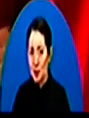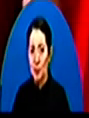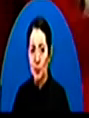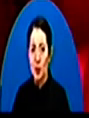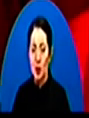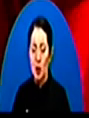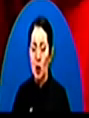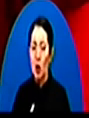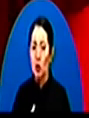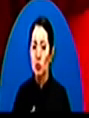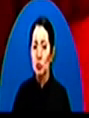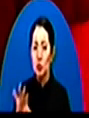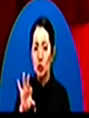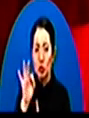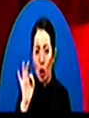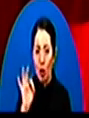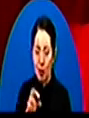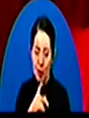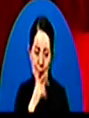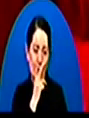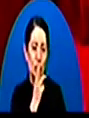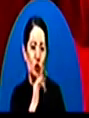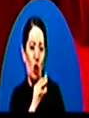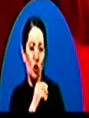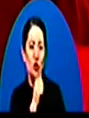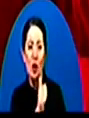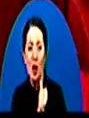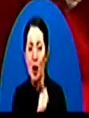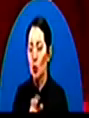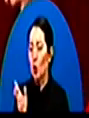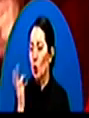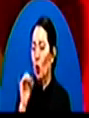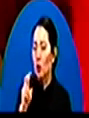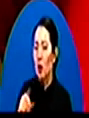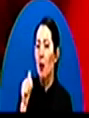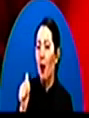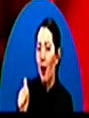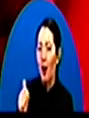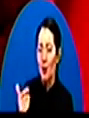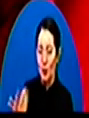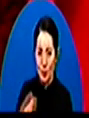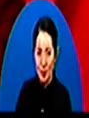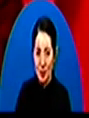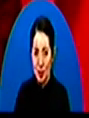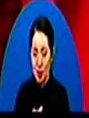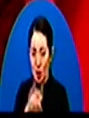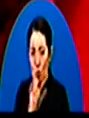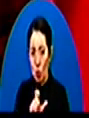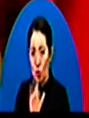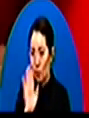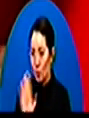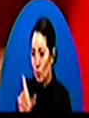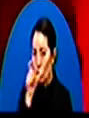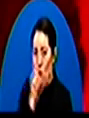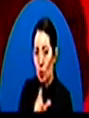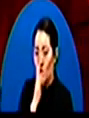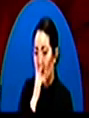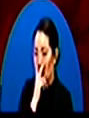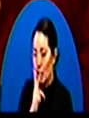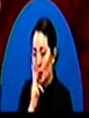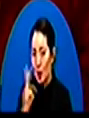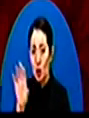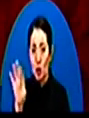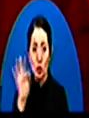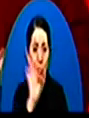бол үчи за дорж гайгүй юм, бат гайгүй юм, дулм гайгүй юм гэдэг хүн хараад сонголт хийгээл яваад